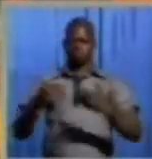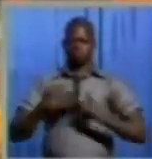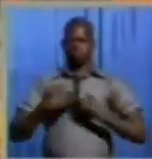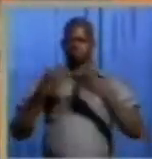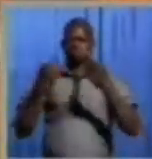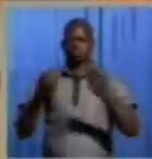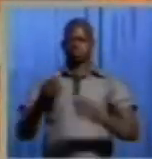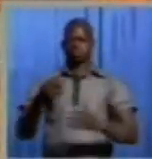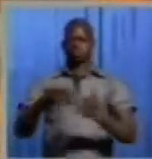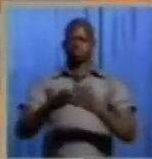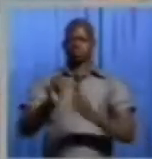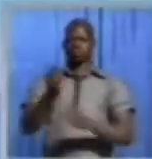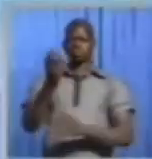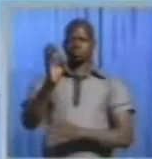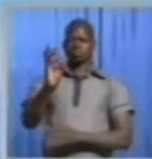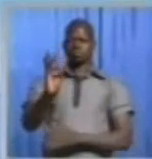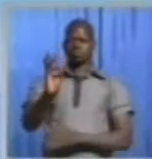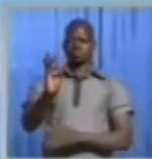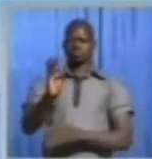en 2016.